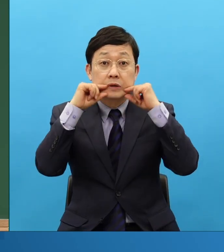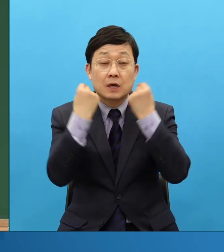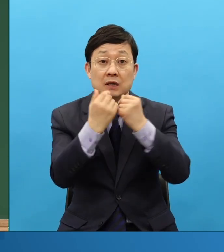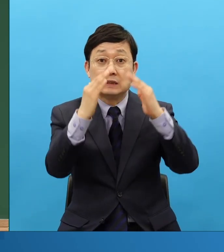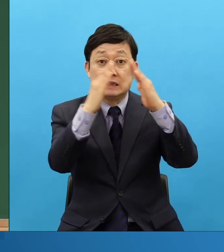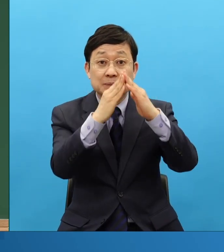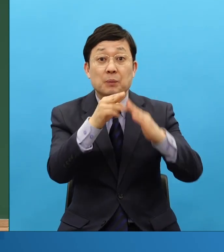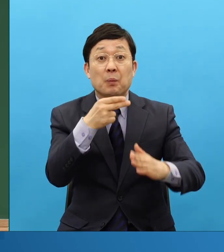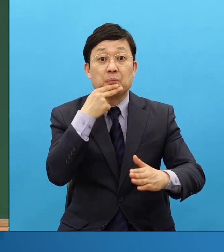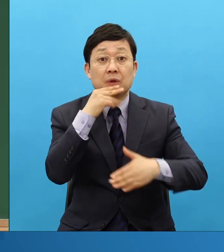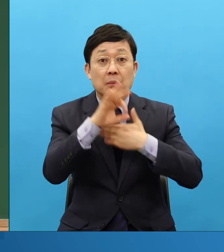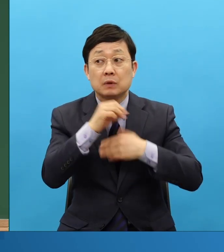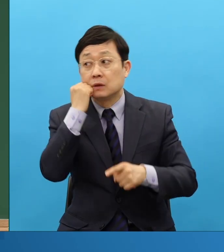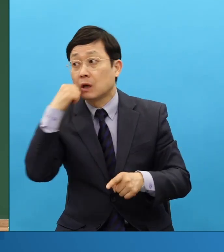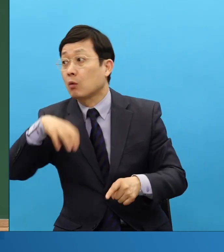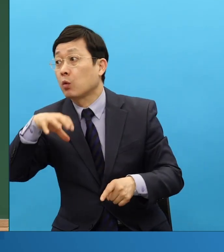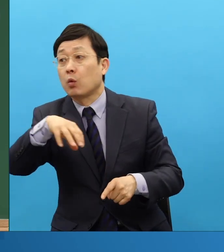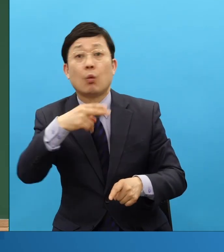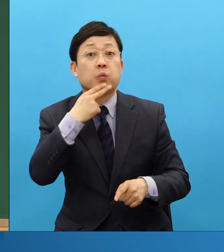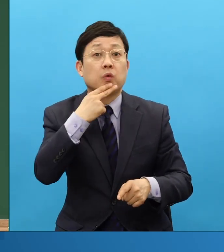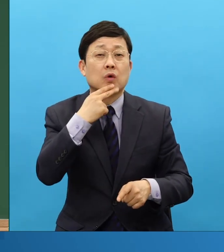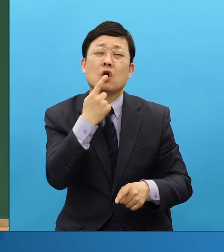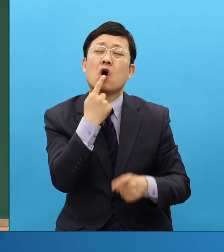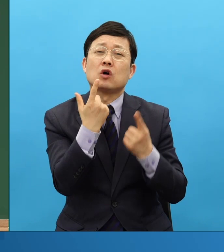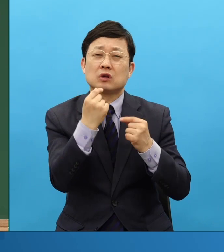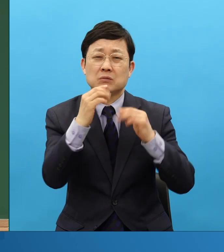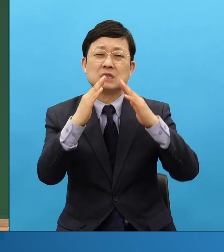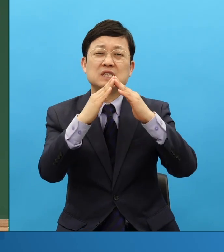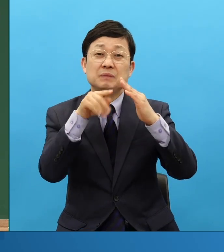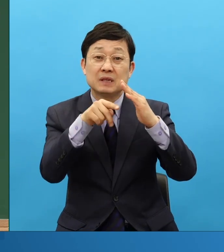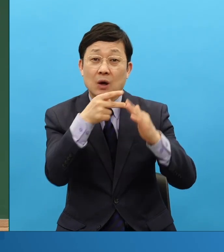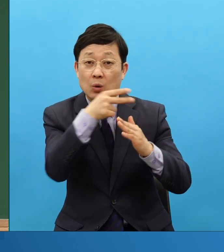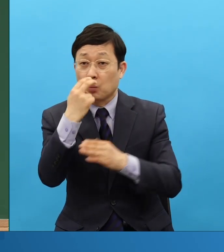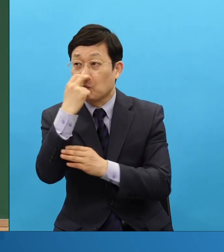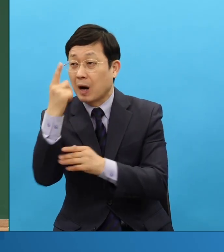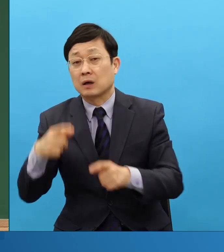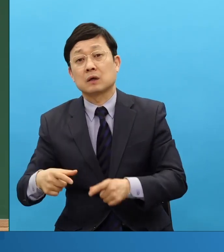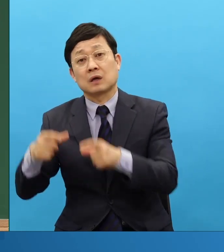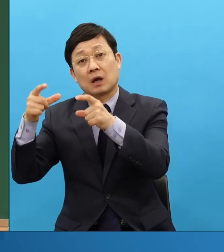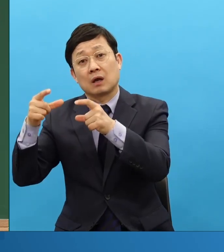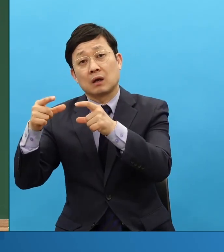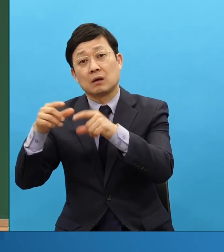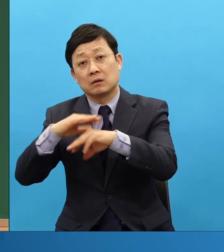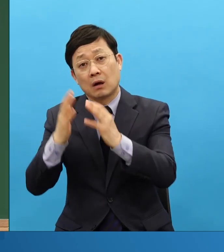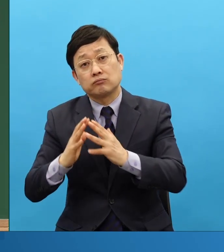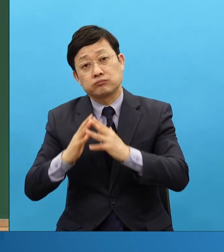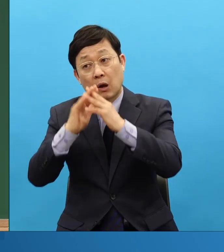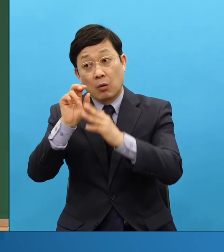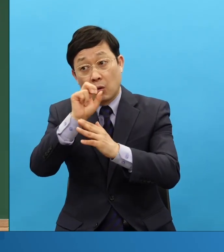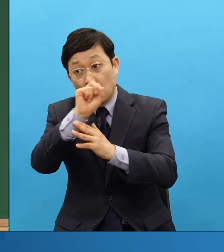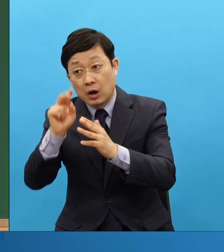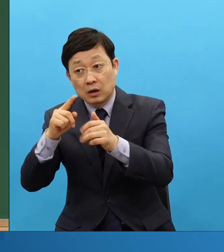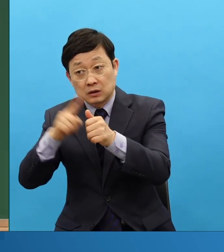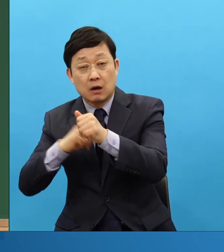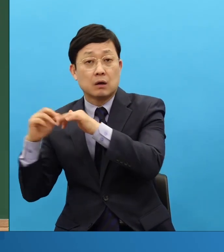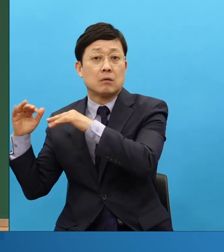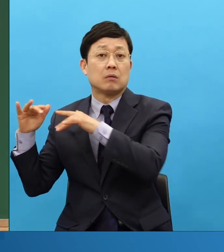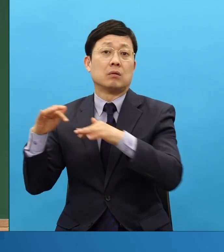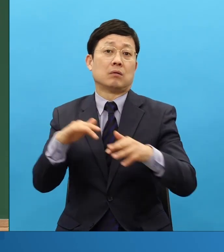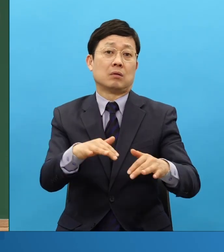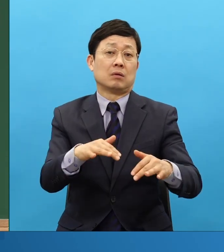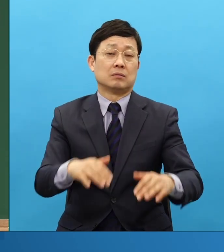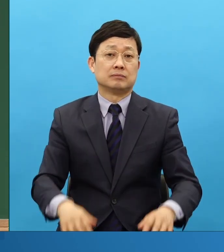어려운 겁니다. For example, 아무리 잘 살라고 해도. If you don't have a house, if you don't have a place to sleep, no matter how well you want to live your life, you cannot. It's difficult. 지금